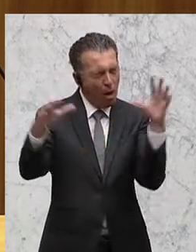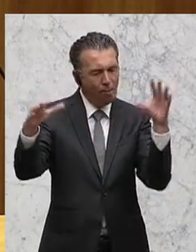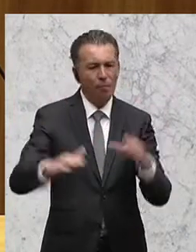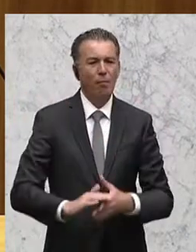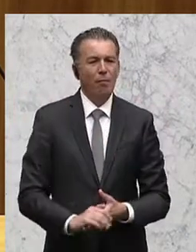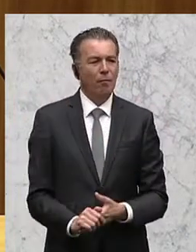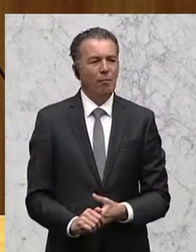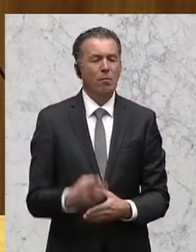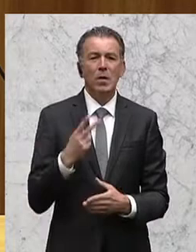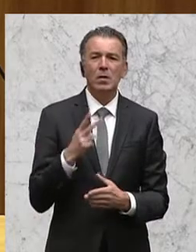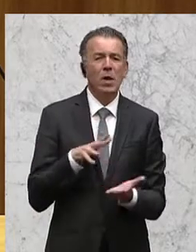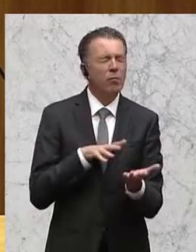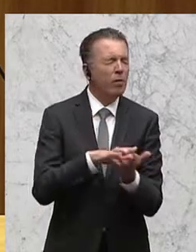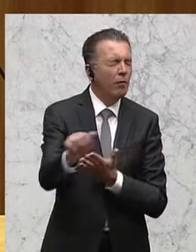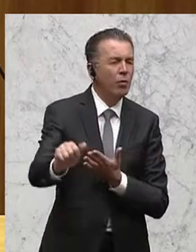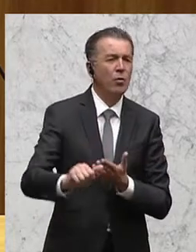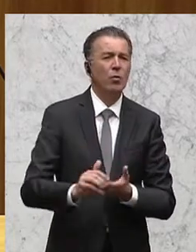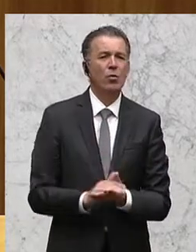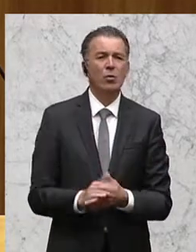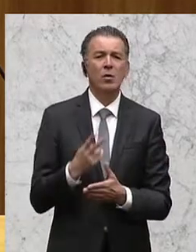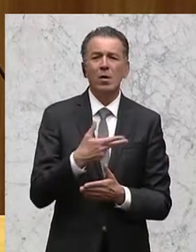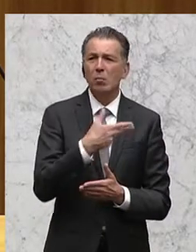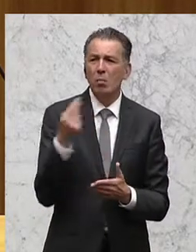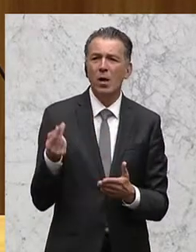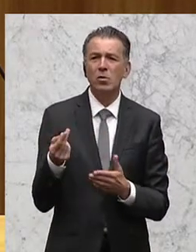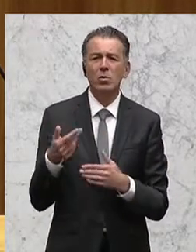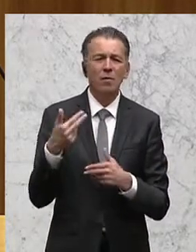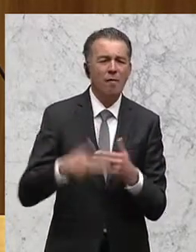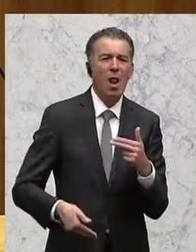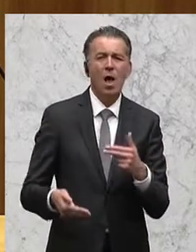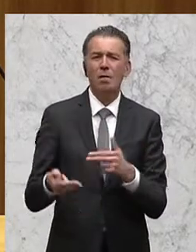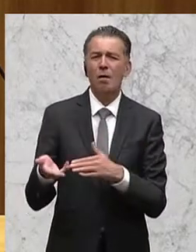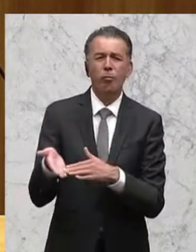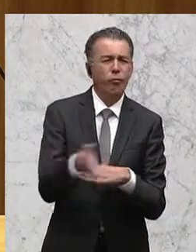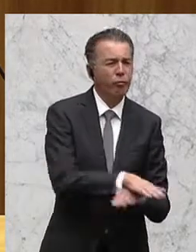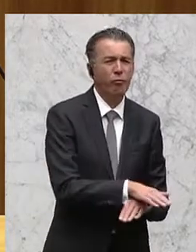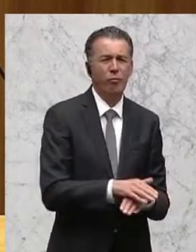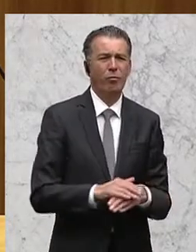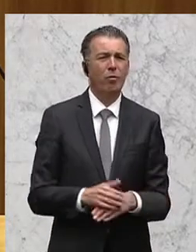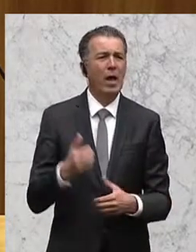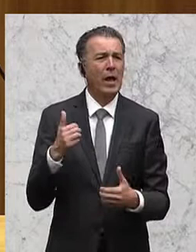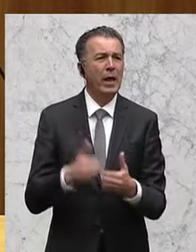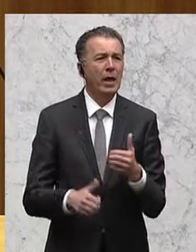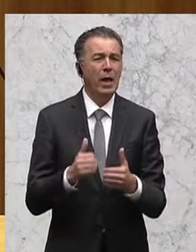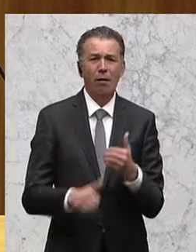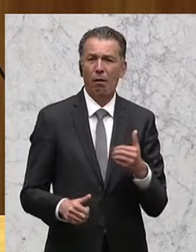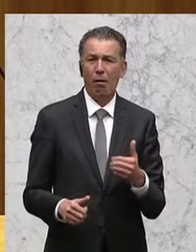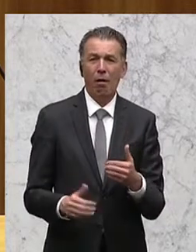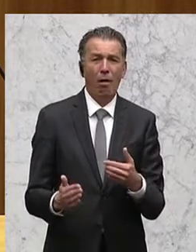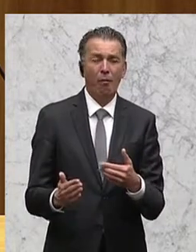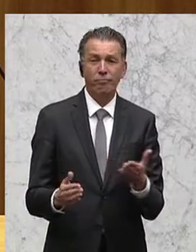man sieht die verwüstungen man sieht menschen die dabei verletzt wird oder auch viele tote das heißt der krieg wird ins haus geliefert